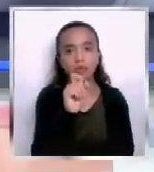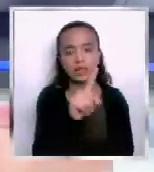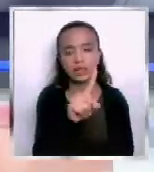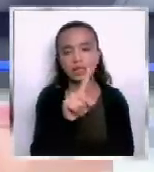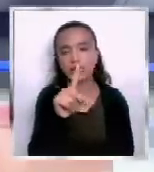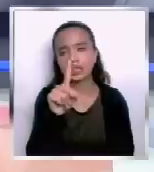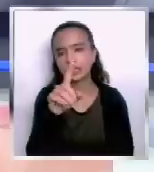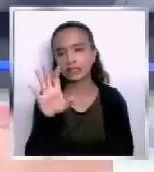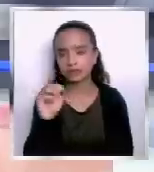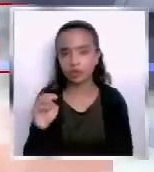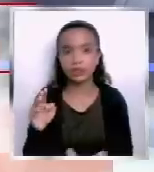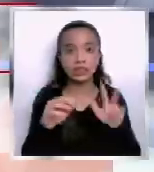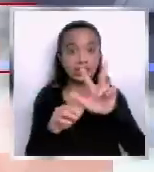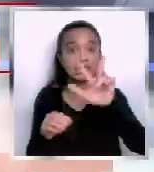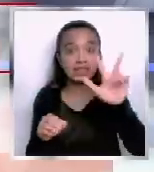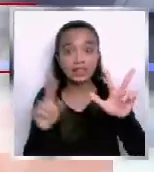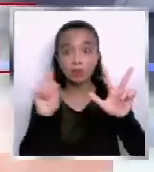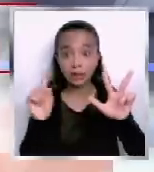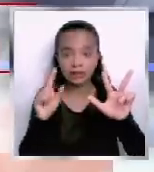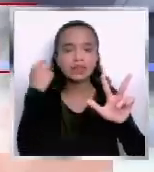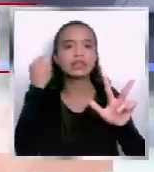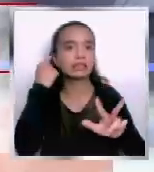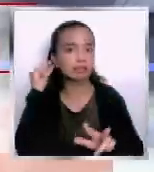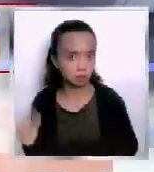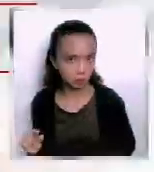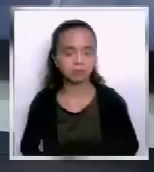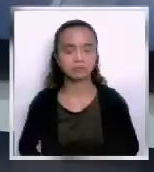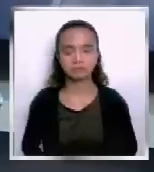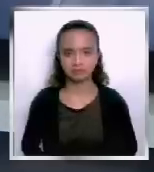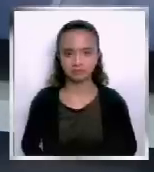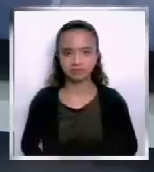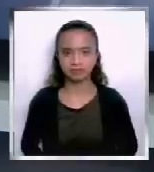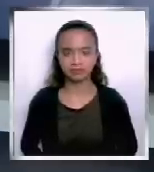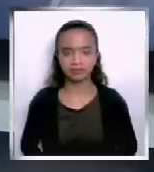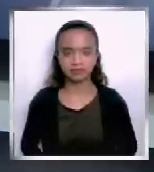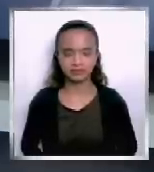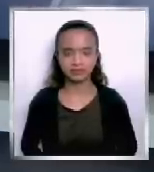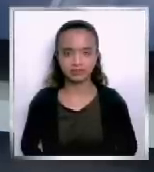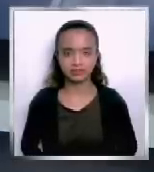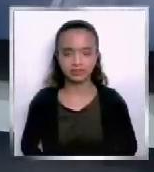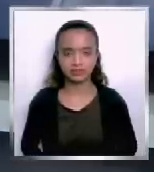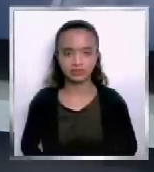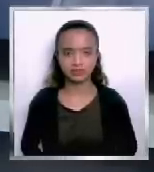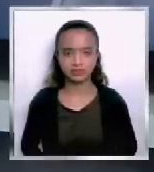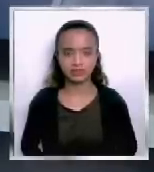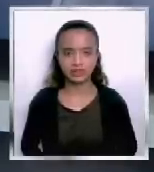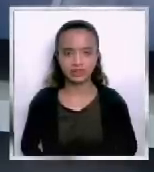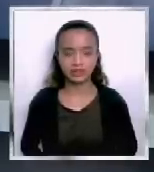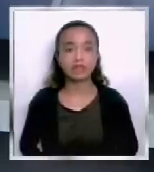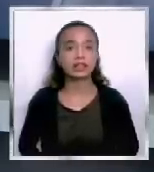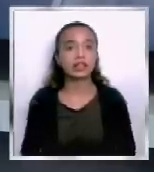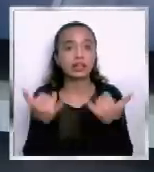33 dyan, ginto. Ayaw raw maghaka-haka ng